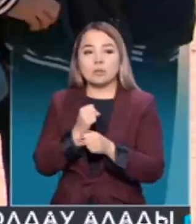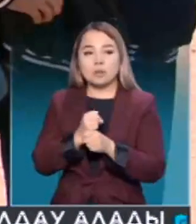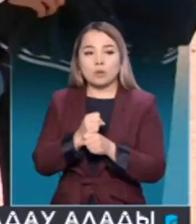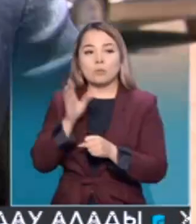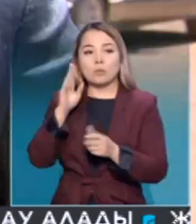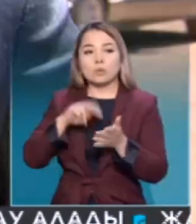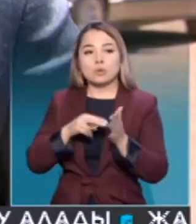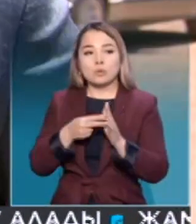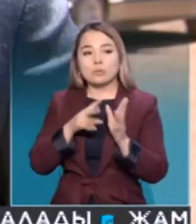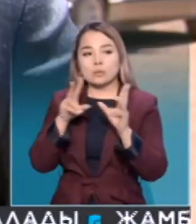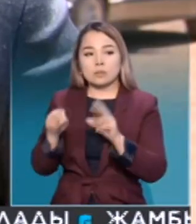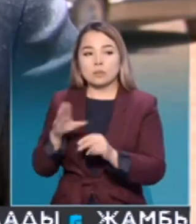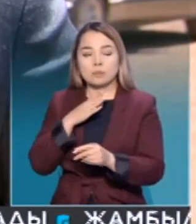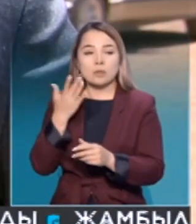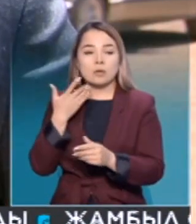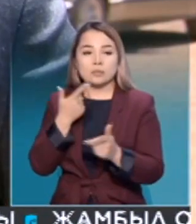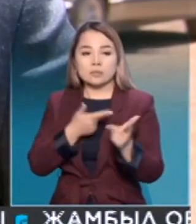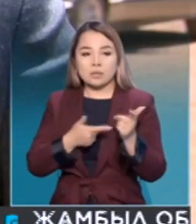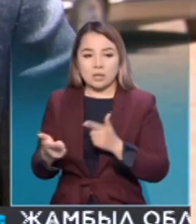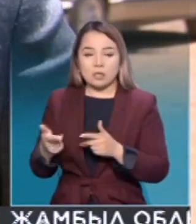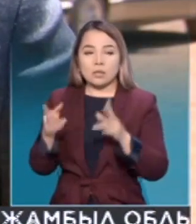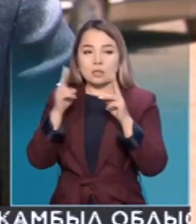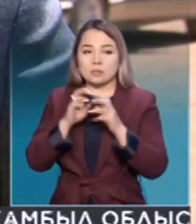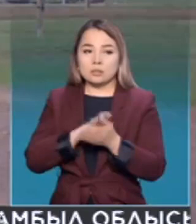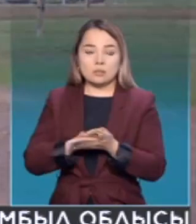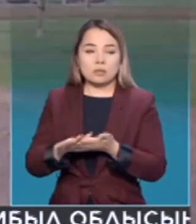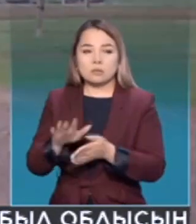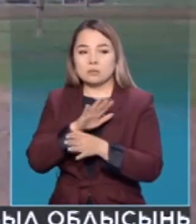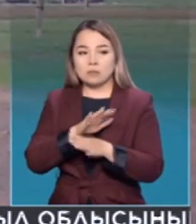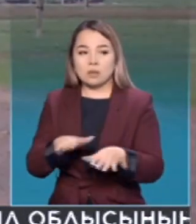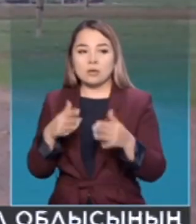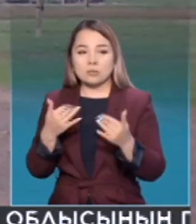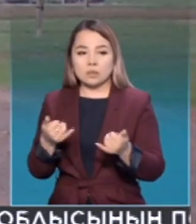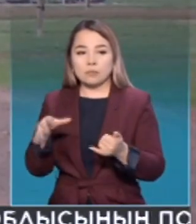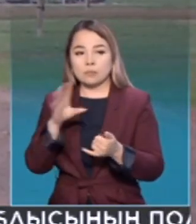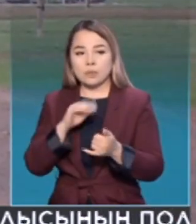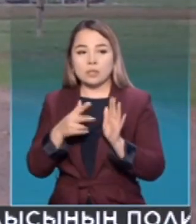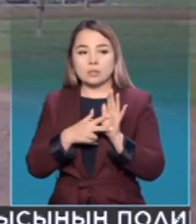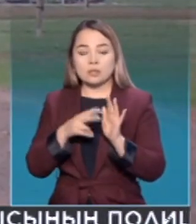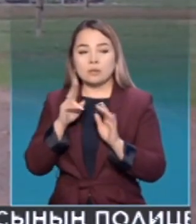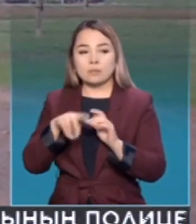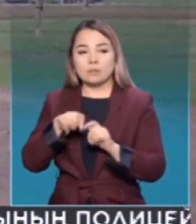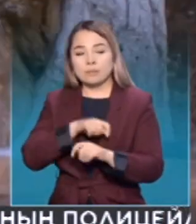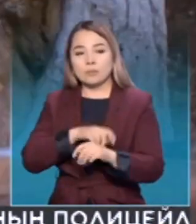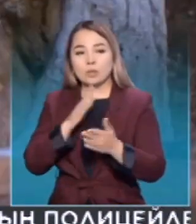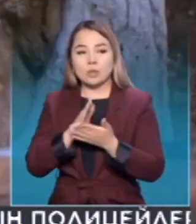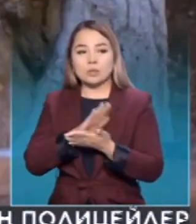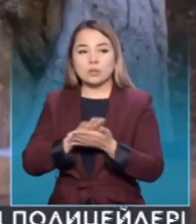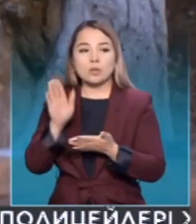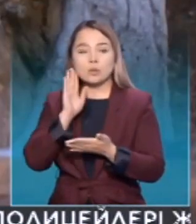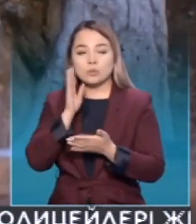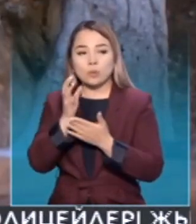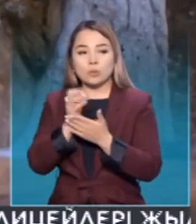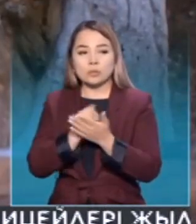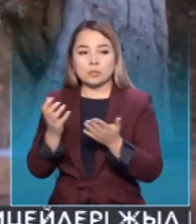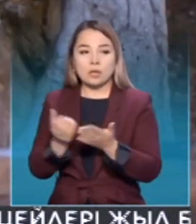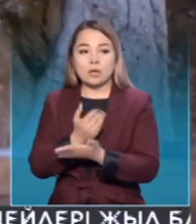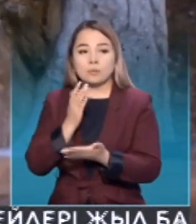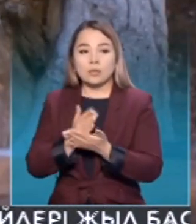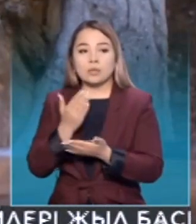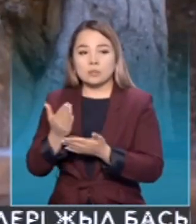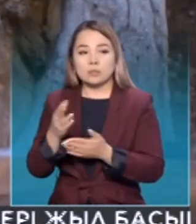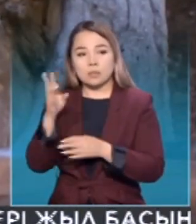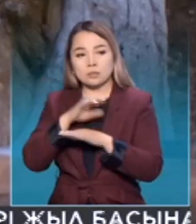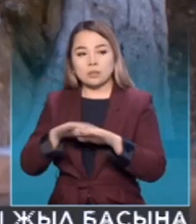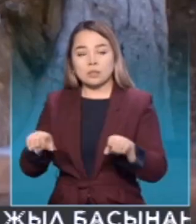жоспарды күтіп отырмыз. Қазір ішіп отырған су зерттелмеген? Зерттелмеген. Құланөтпестен 8 шақырым жерден таза ауыз су қоры табылған. Оны